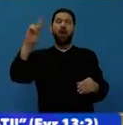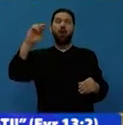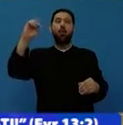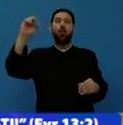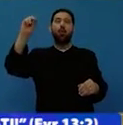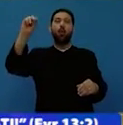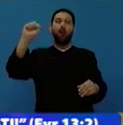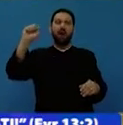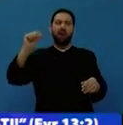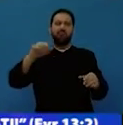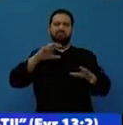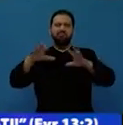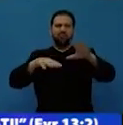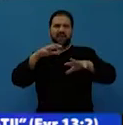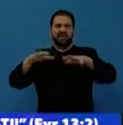bulversându-ne.